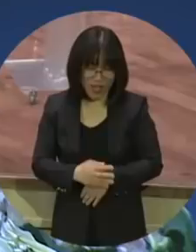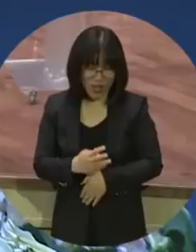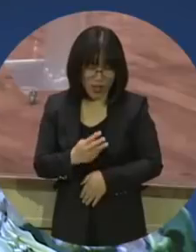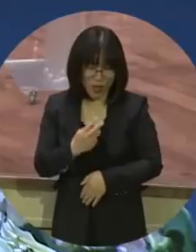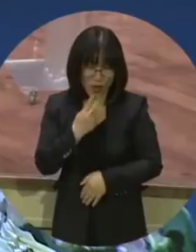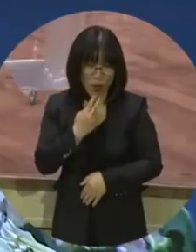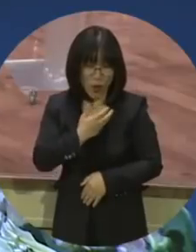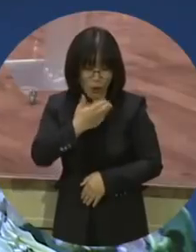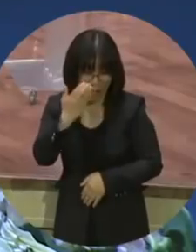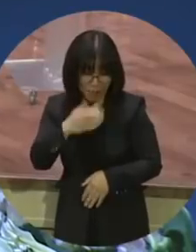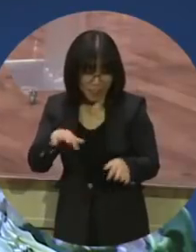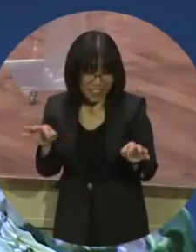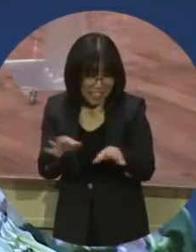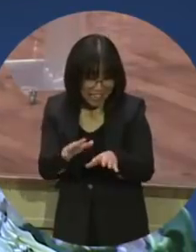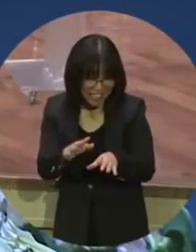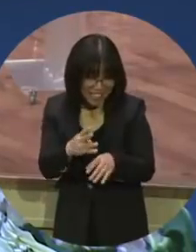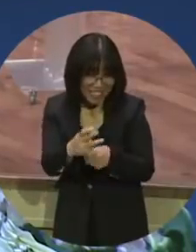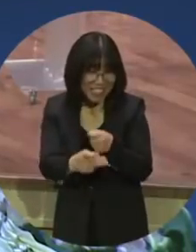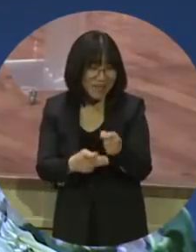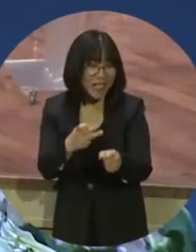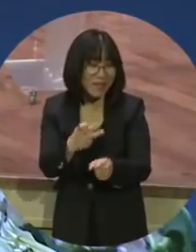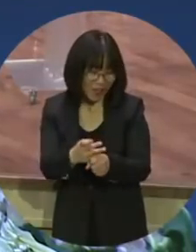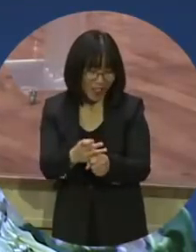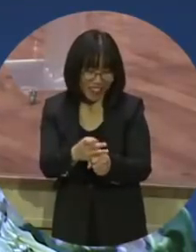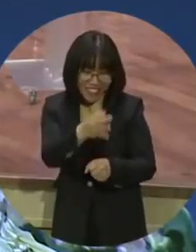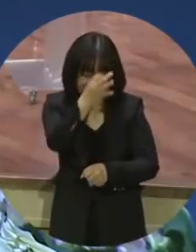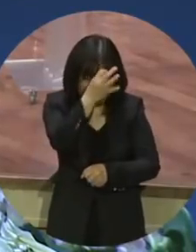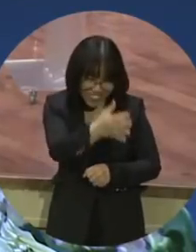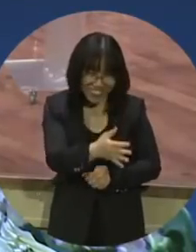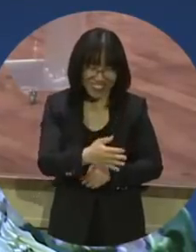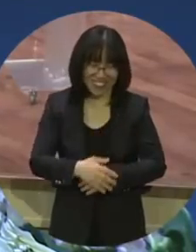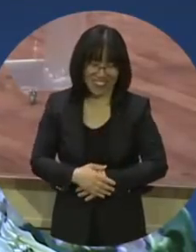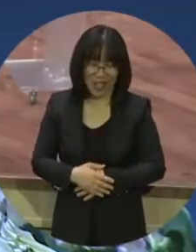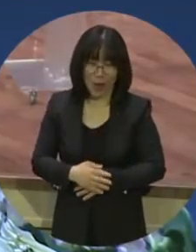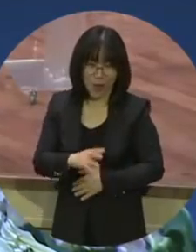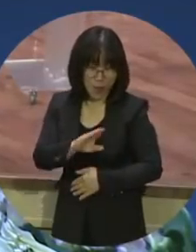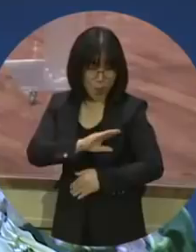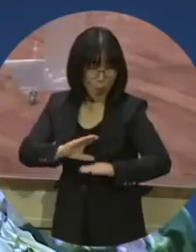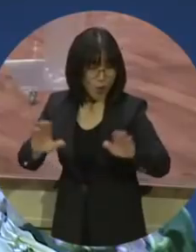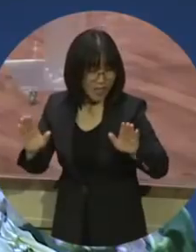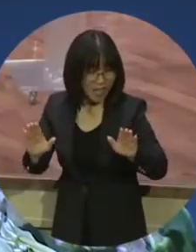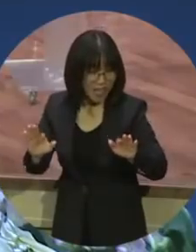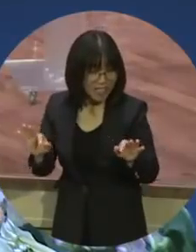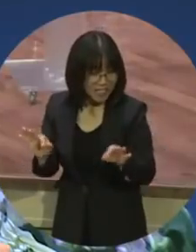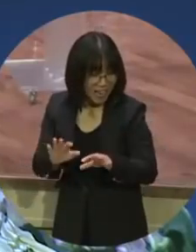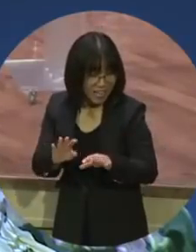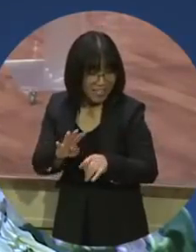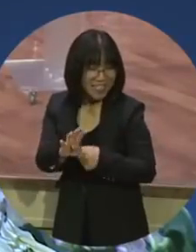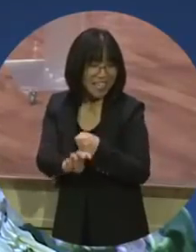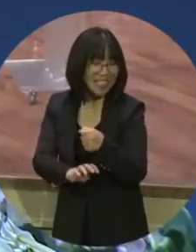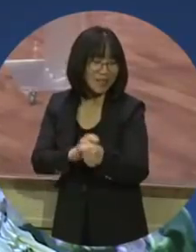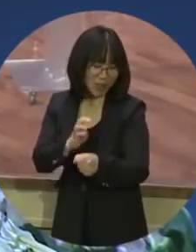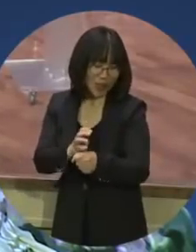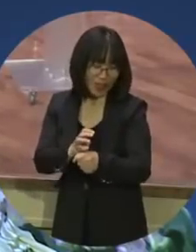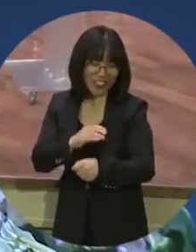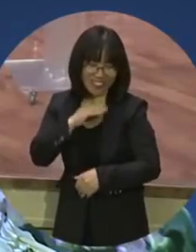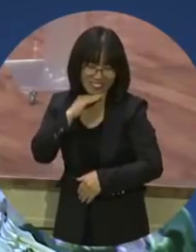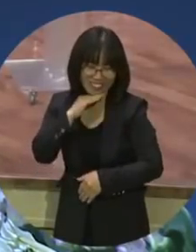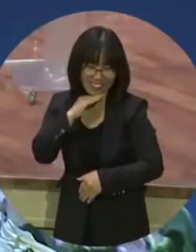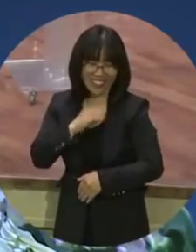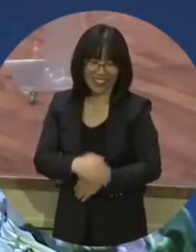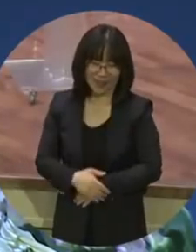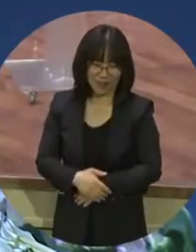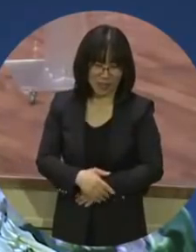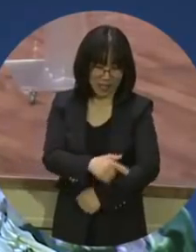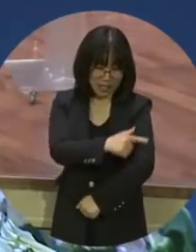요셉은 잠깐 한 13년 걸렸습니다. 모세는요? 살짝 뭐 한 40년 정도 기다렸습니다.